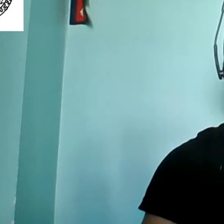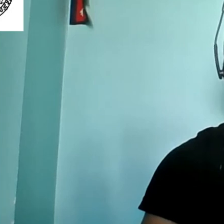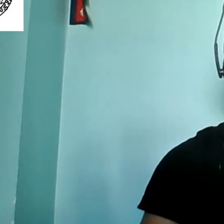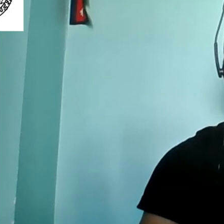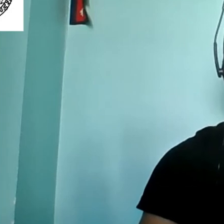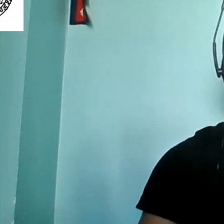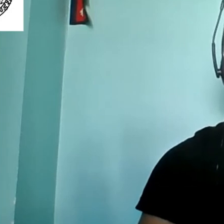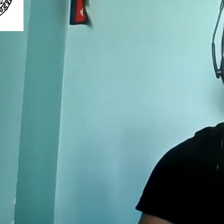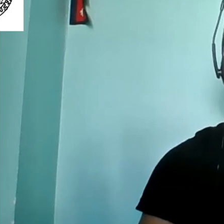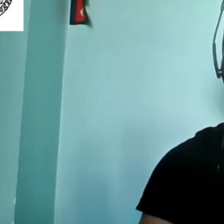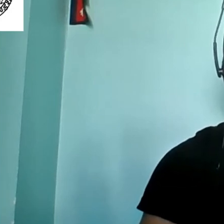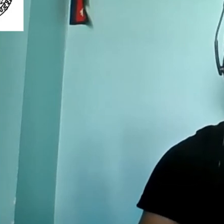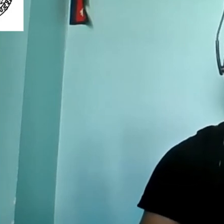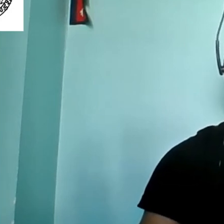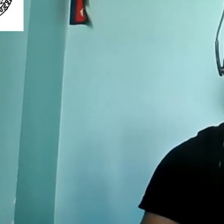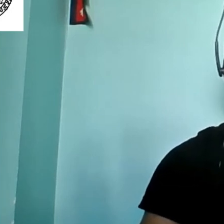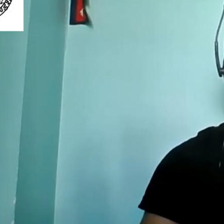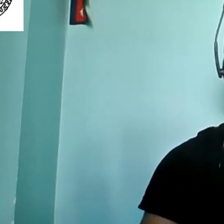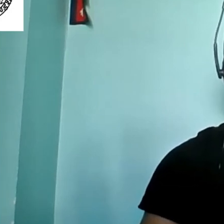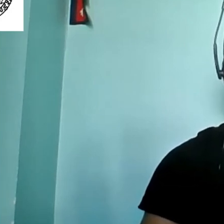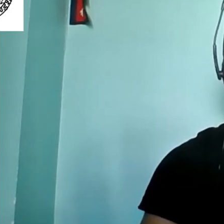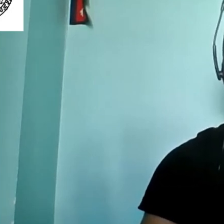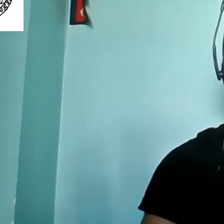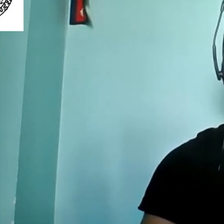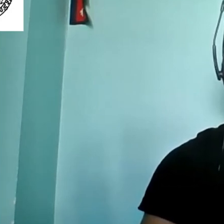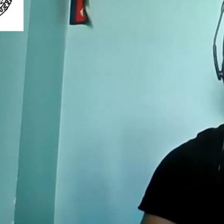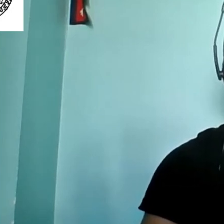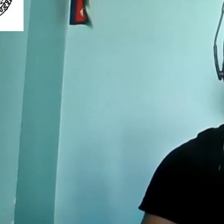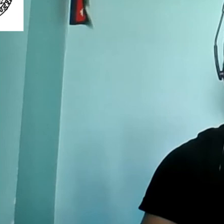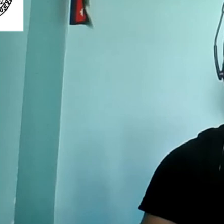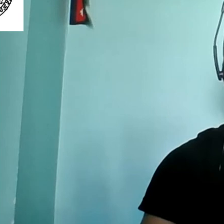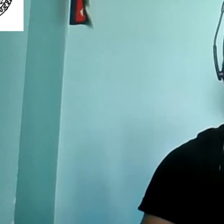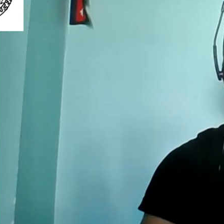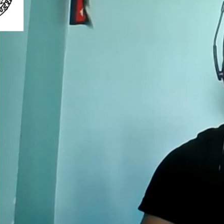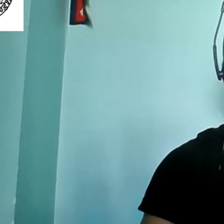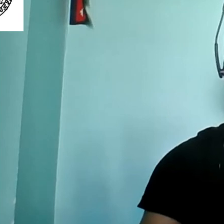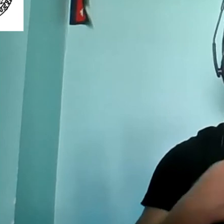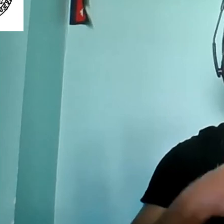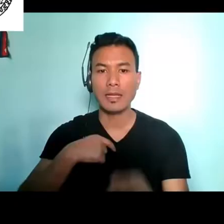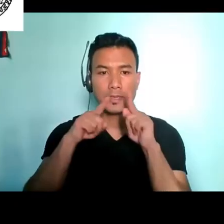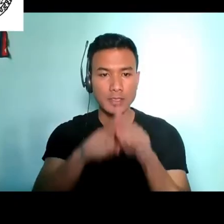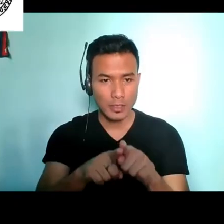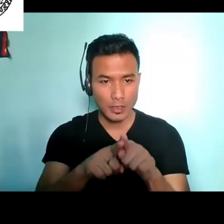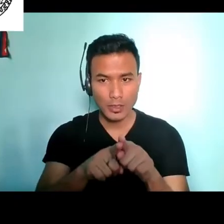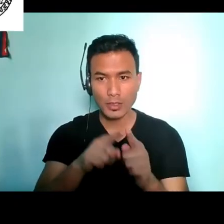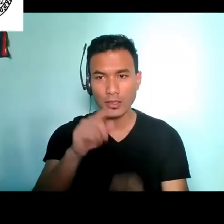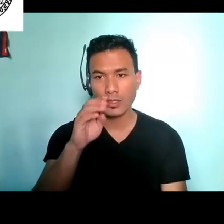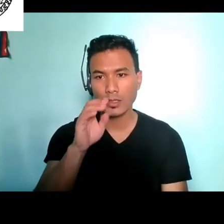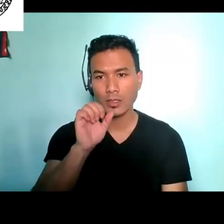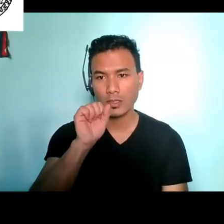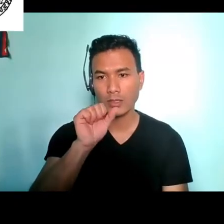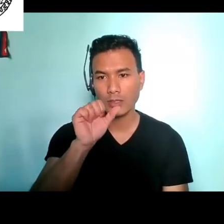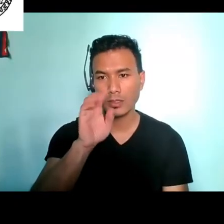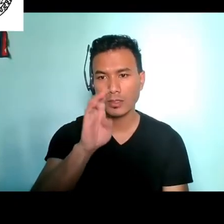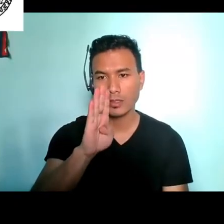धन्यवाद। हामीसँग विजया प्रधान हुनुहुन्छ, उहाँले चाहिँ उहाँले पनि काउन्सिलिङ गरिरहनु भएको छ,